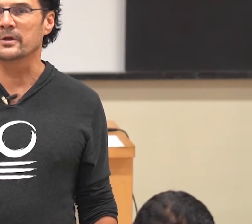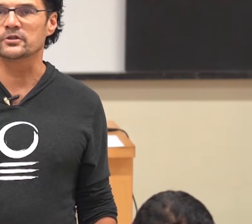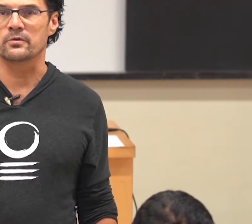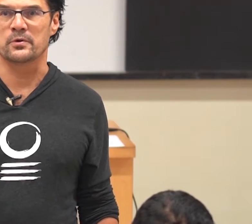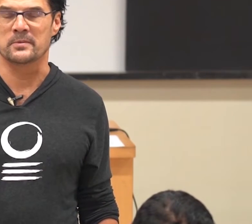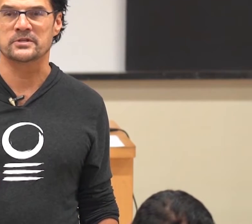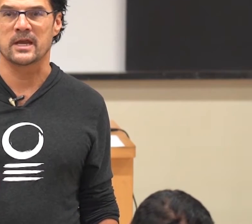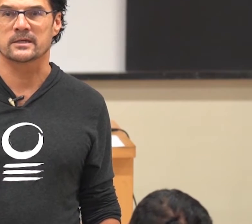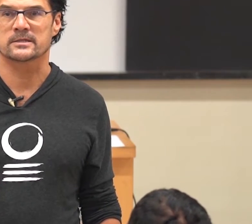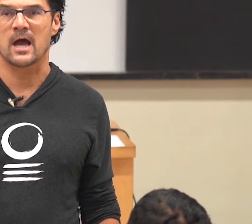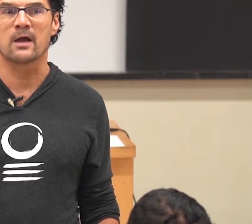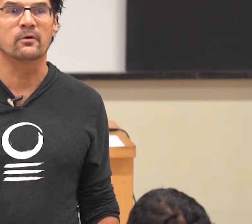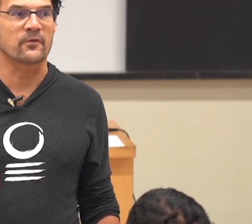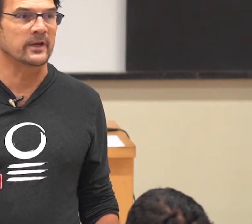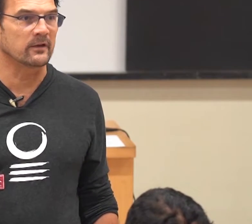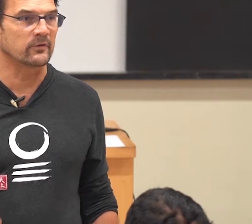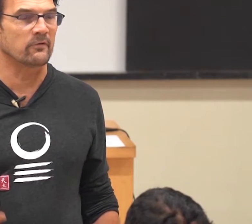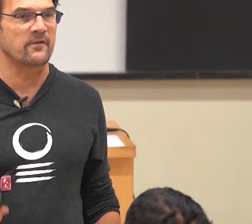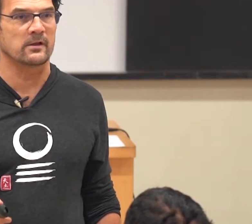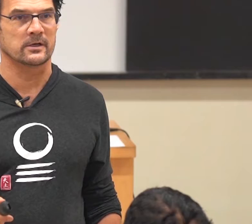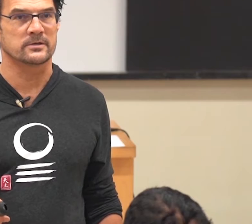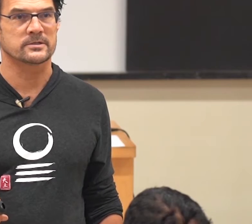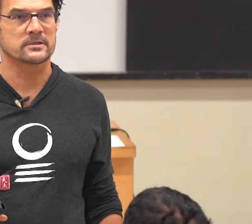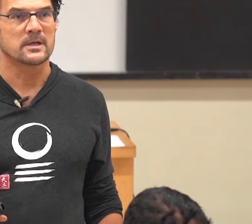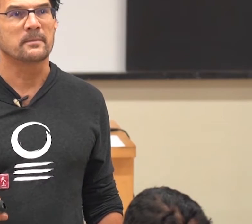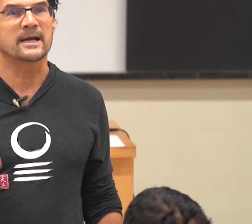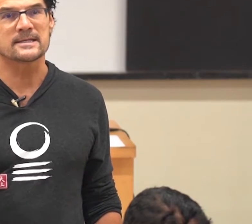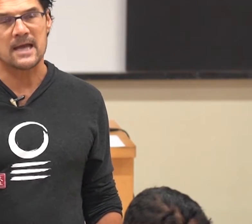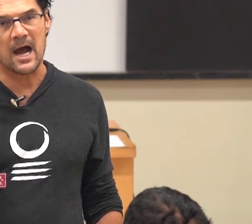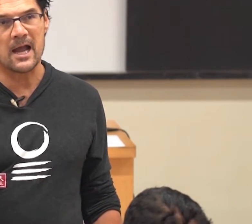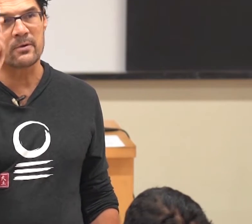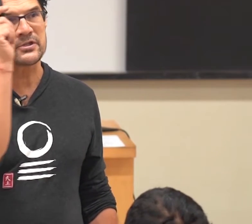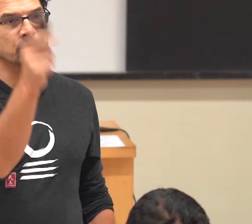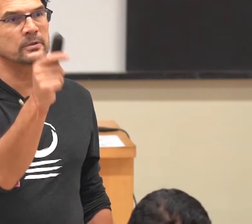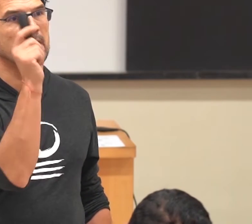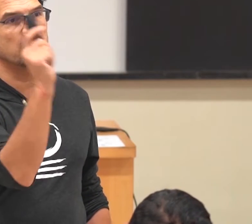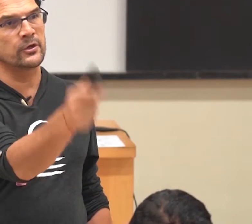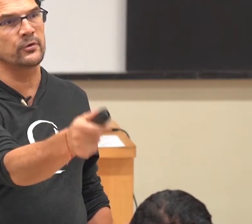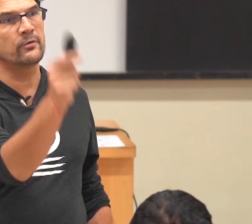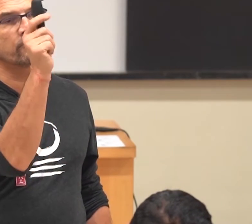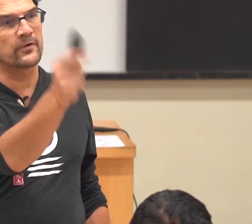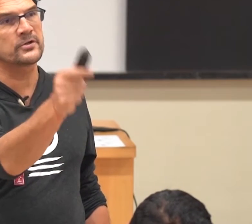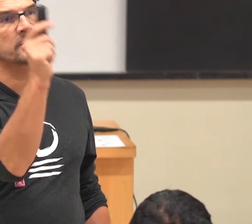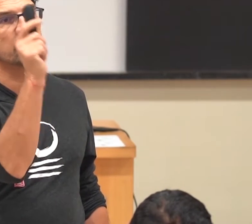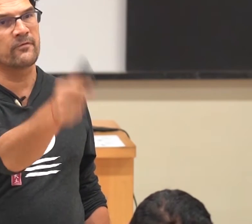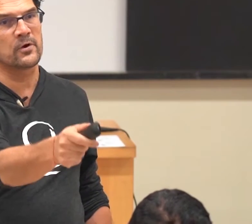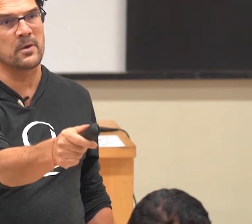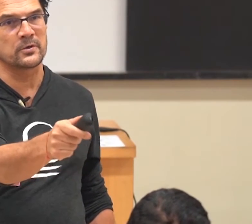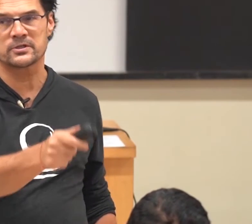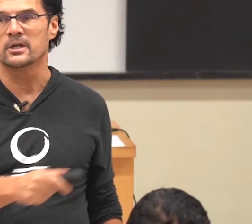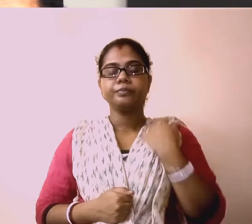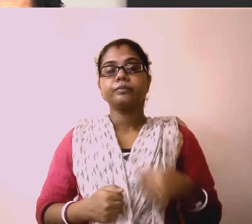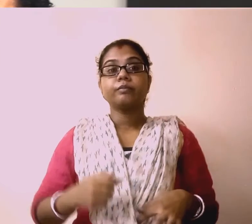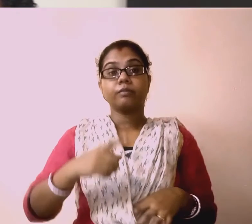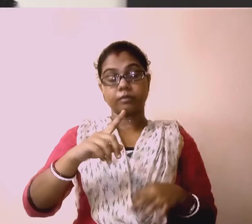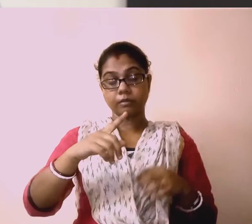I will get you through mistakes. I will forgive your failures because I was sold on you first and